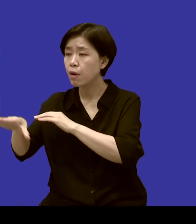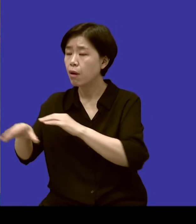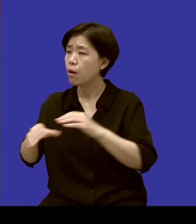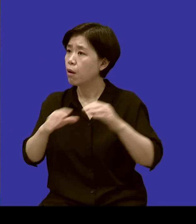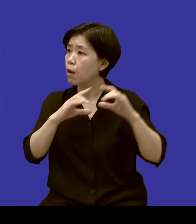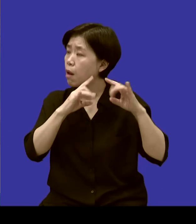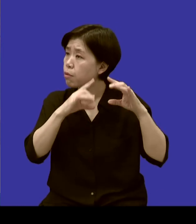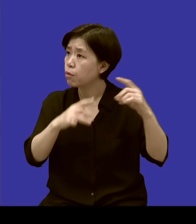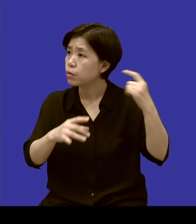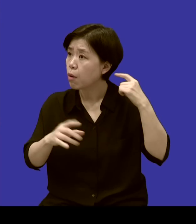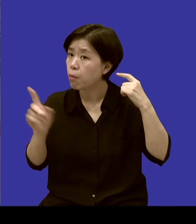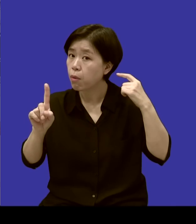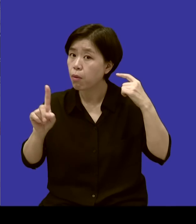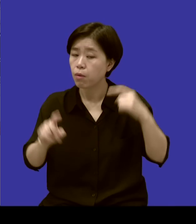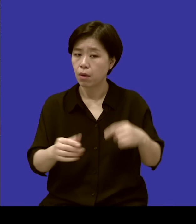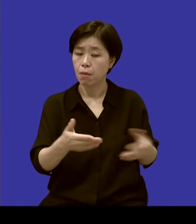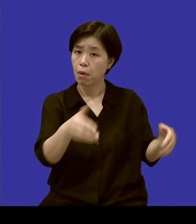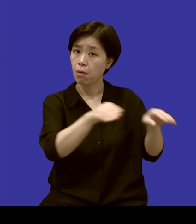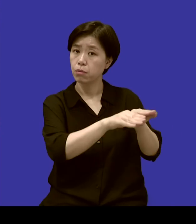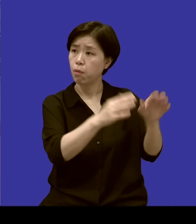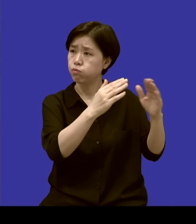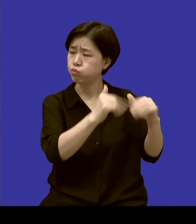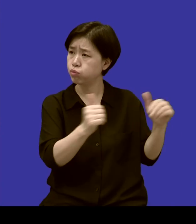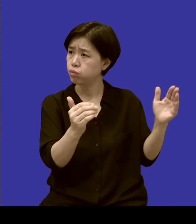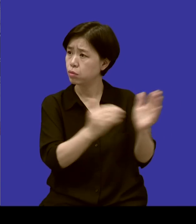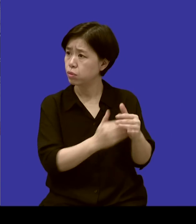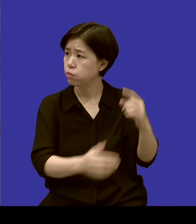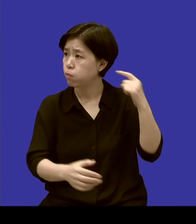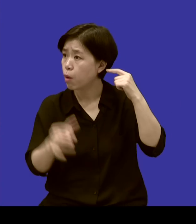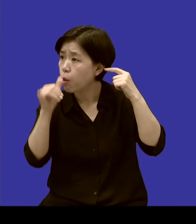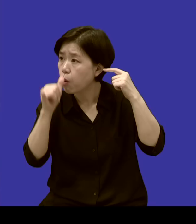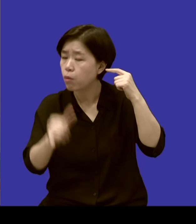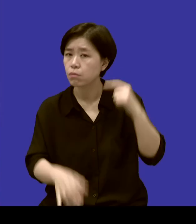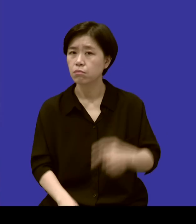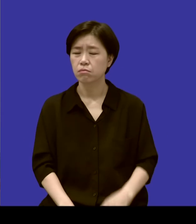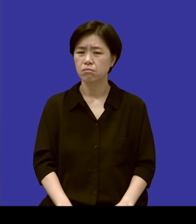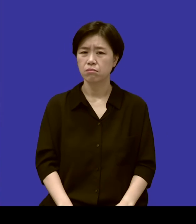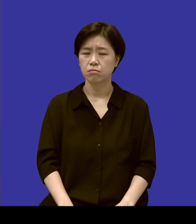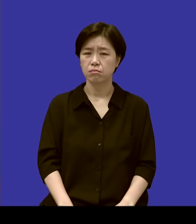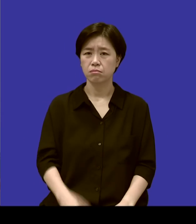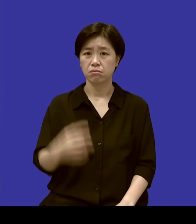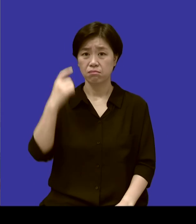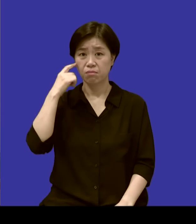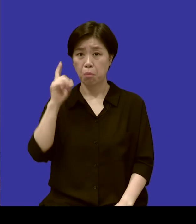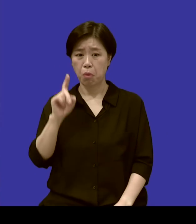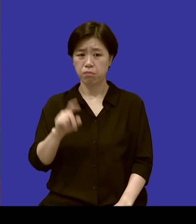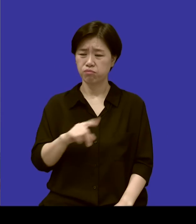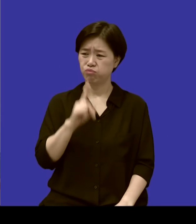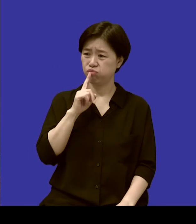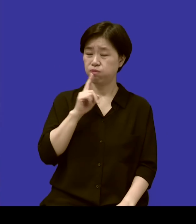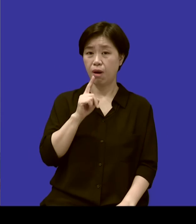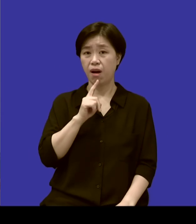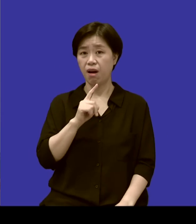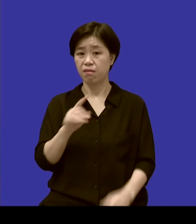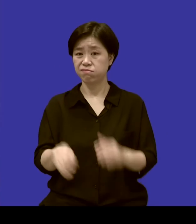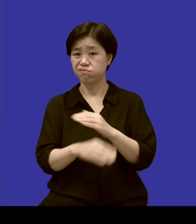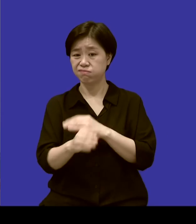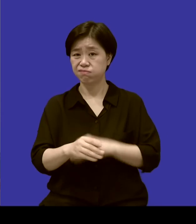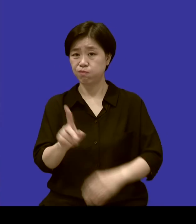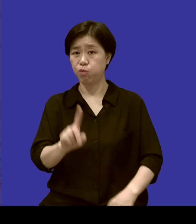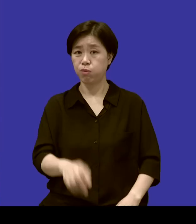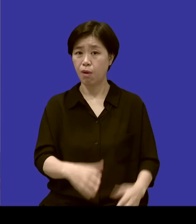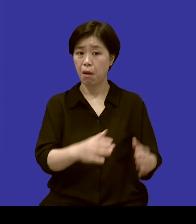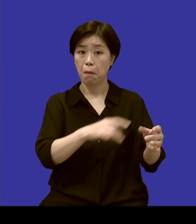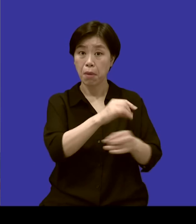삼풍백화점이 붕괴됐습니다. 이렇게 누가 얘기를 하는 거예요. 아나운서가. 그래서 진짜 실없는 사람이 다 있네. 어떻게 백화점이 붕괴돼.